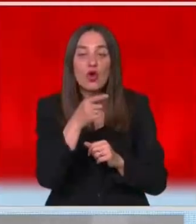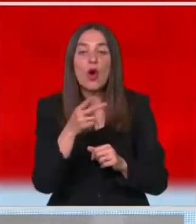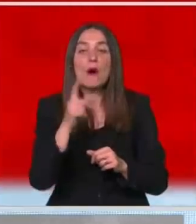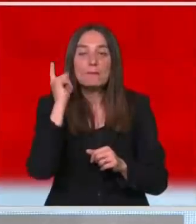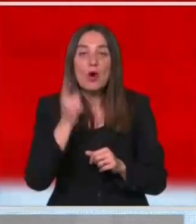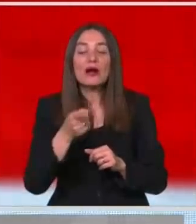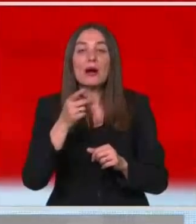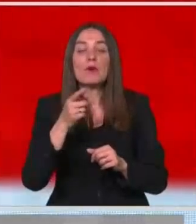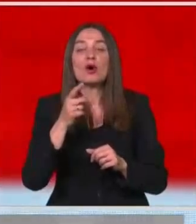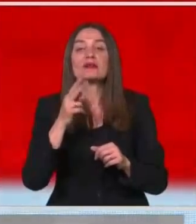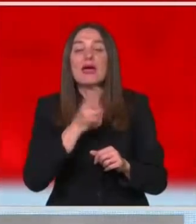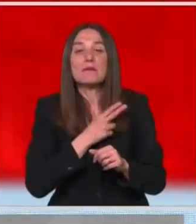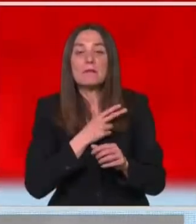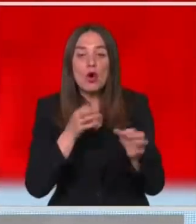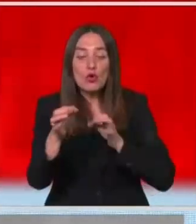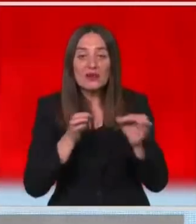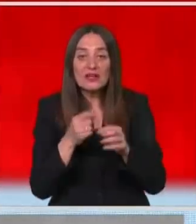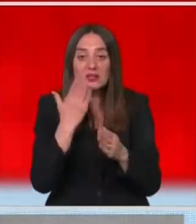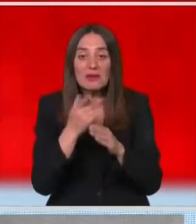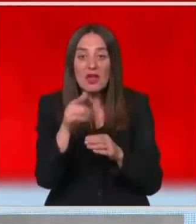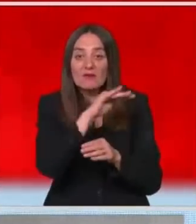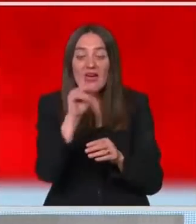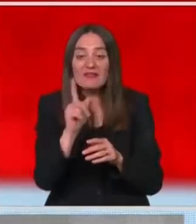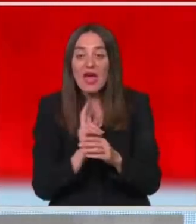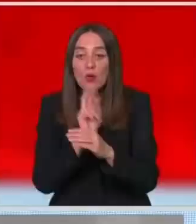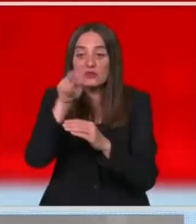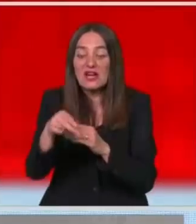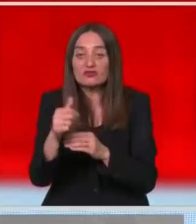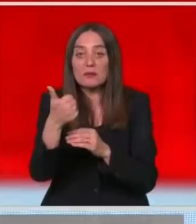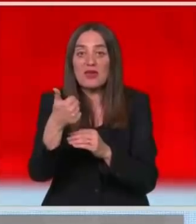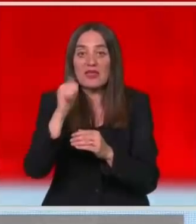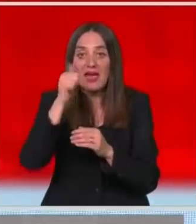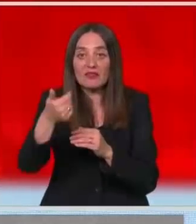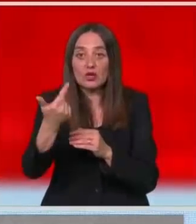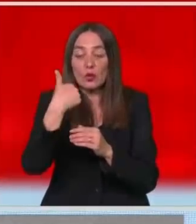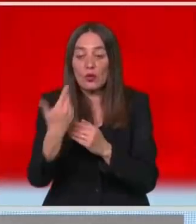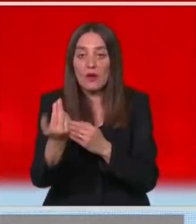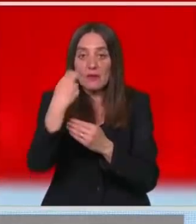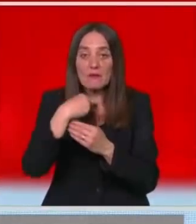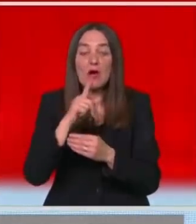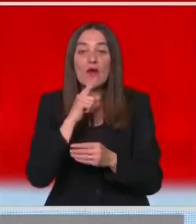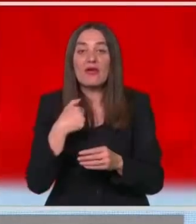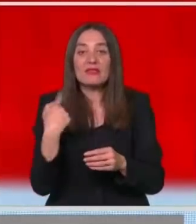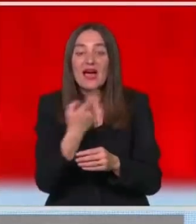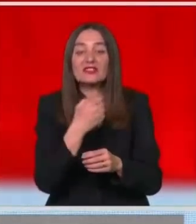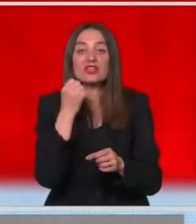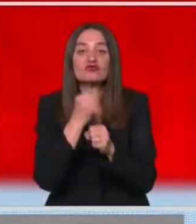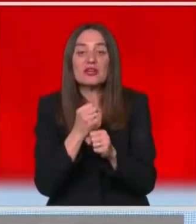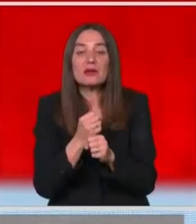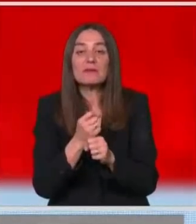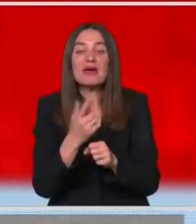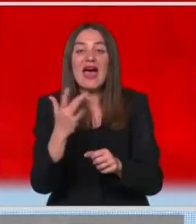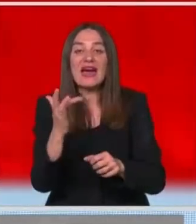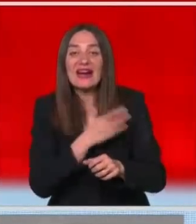imamo koordinaciju koja će biti na tom nivou da ne uskačemo jedni drugima u teren koji nas čini jako, jako